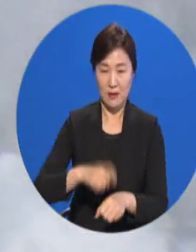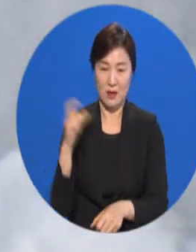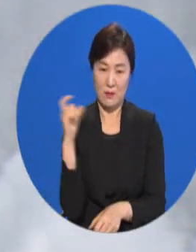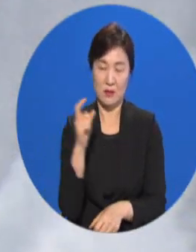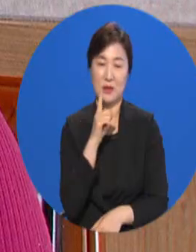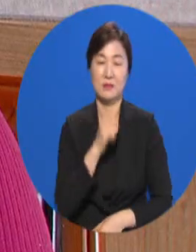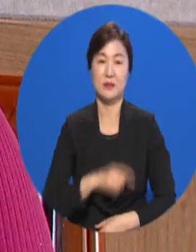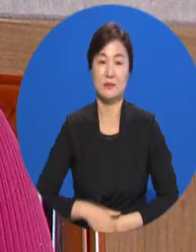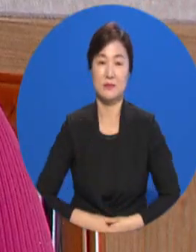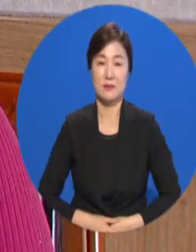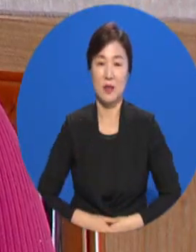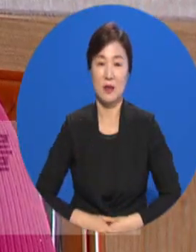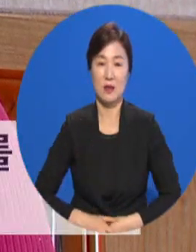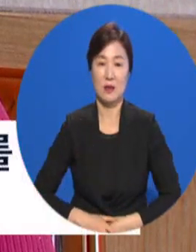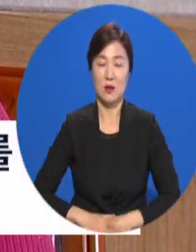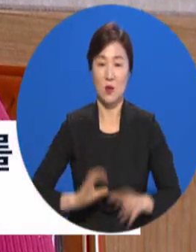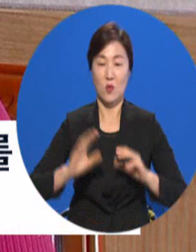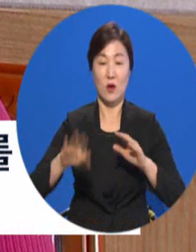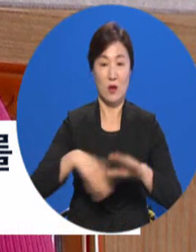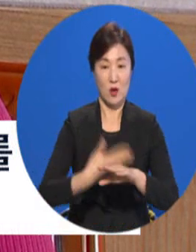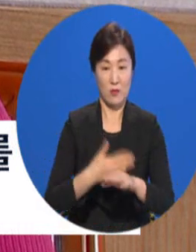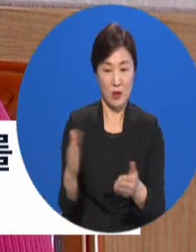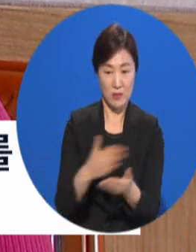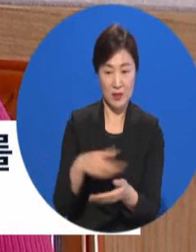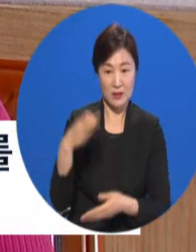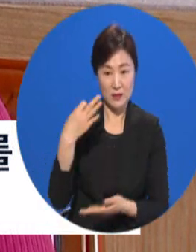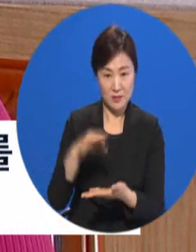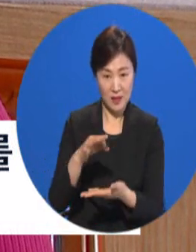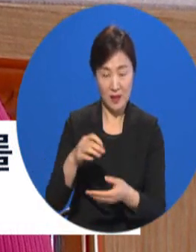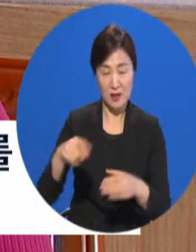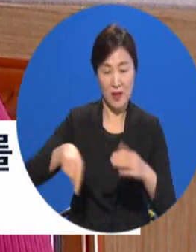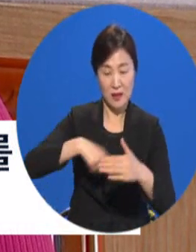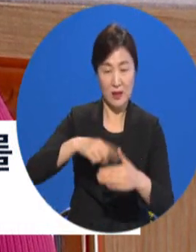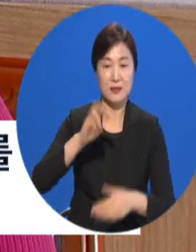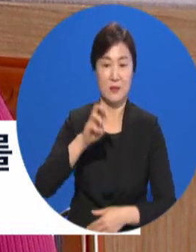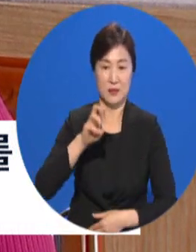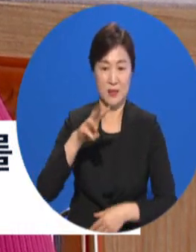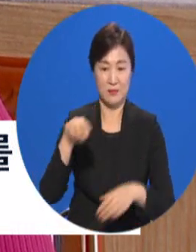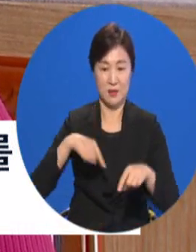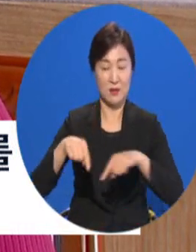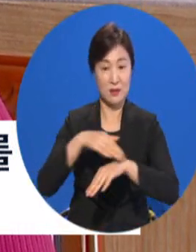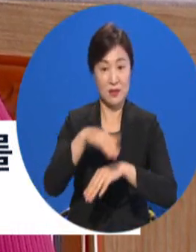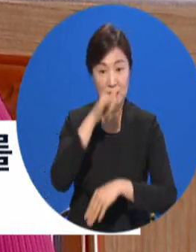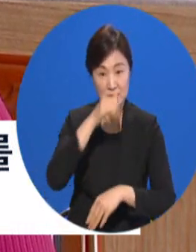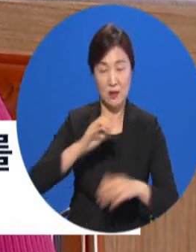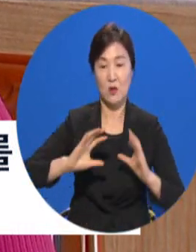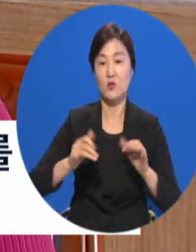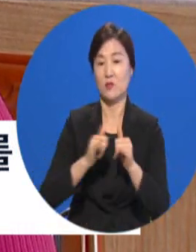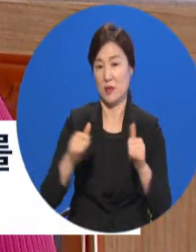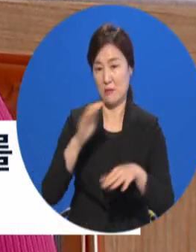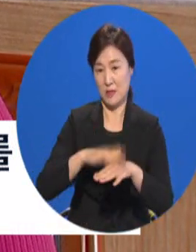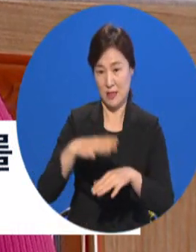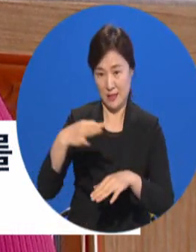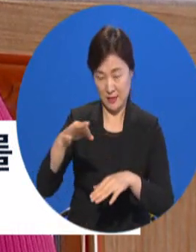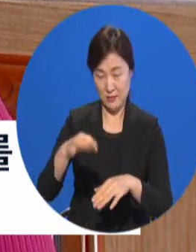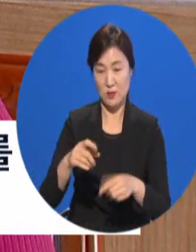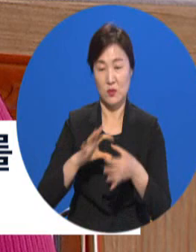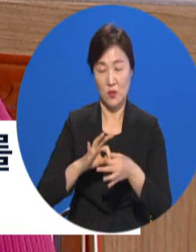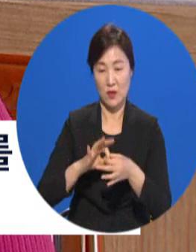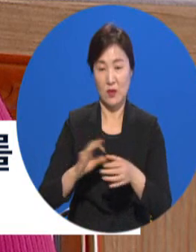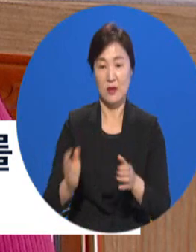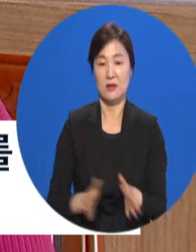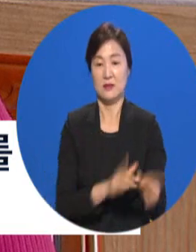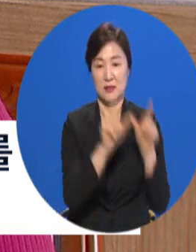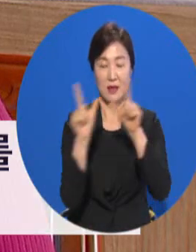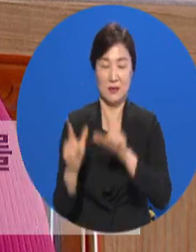밝혔습니다. 국가혁명배당금당의 33정책 속에 들어있는 국민배당금 제도를 시행해서 서민들이 잘 사는